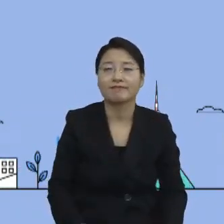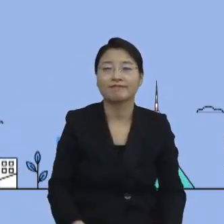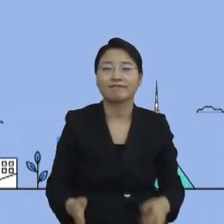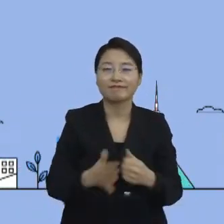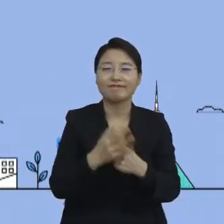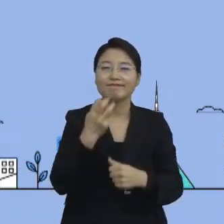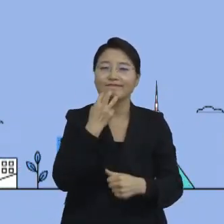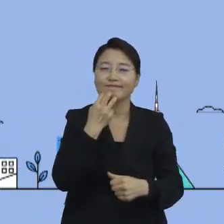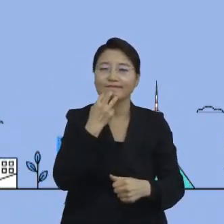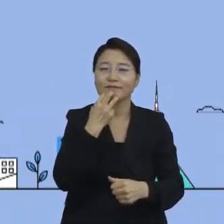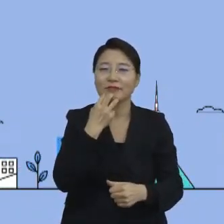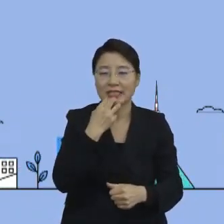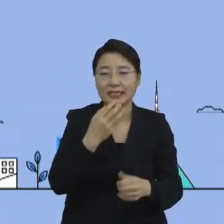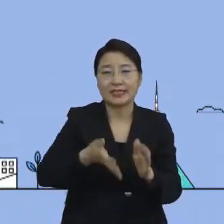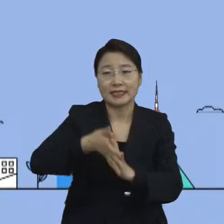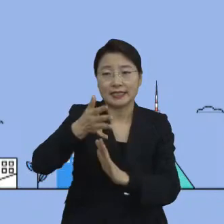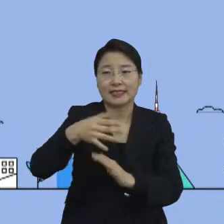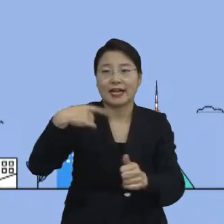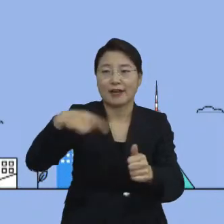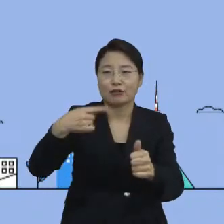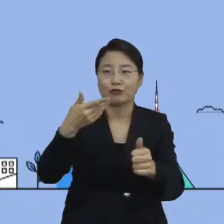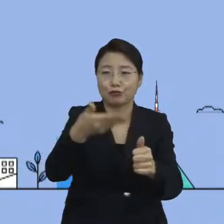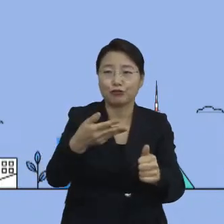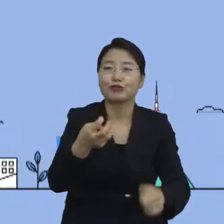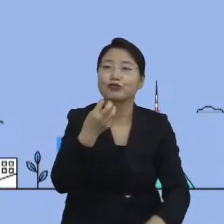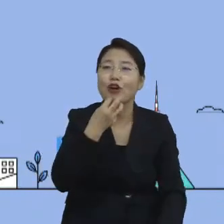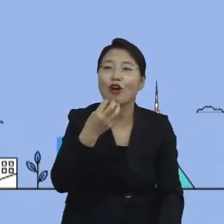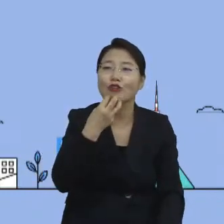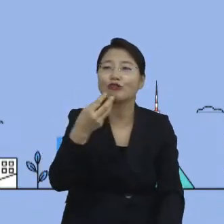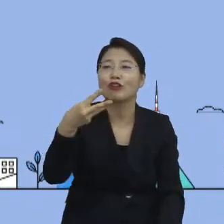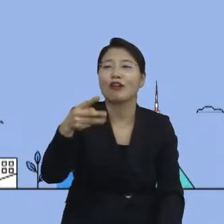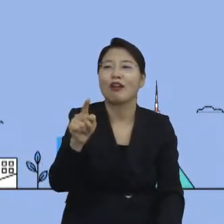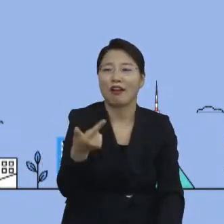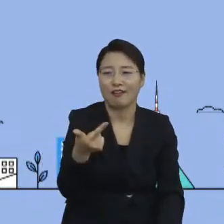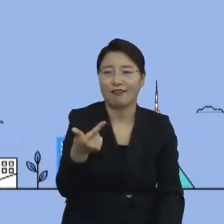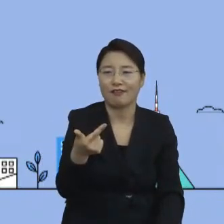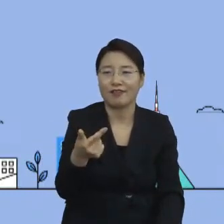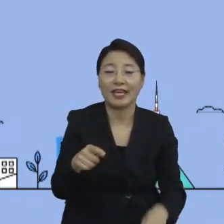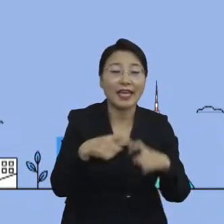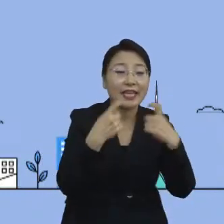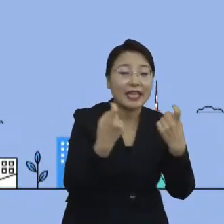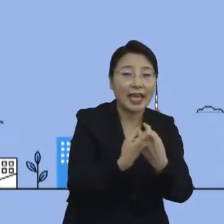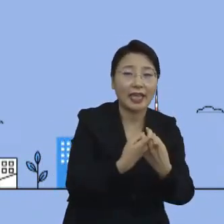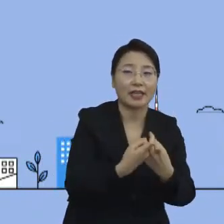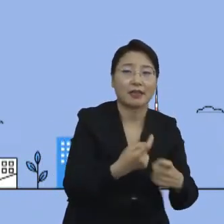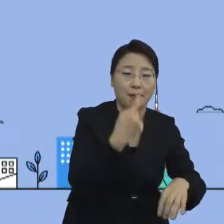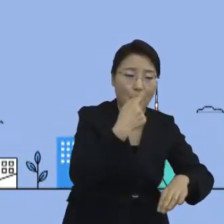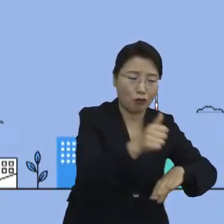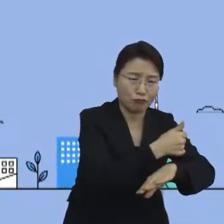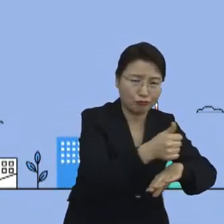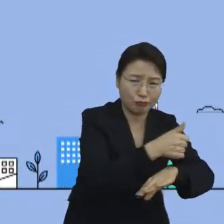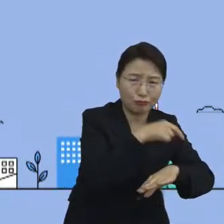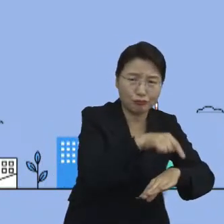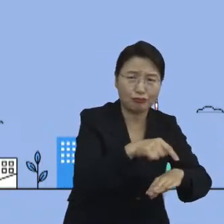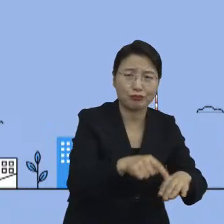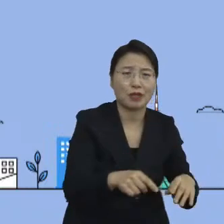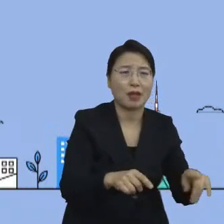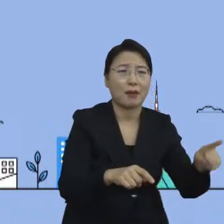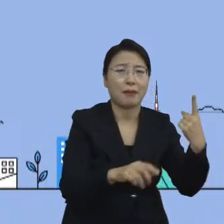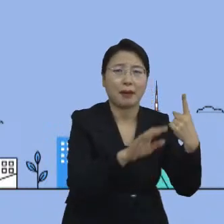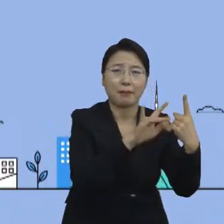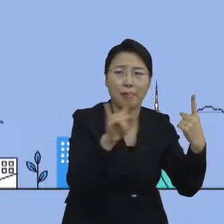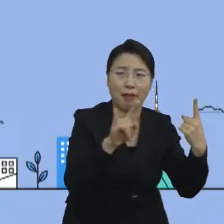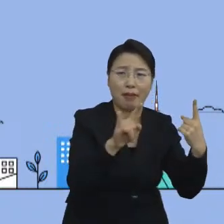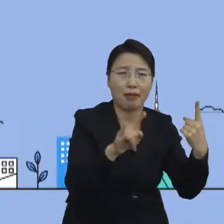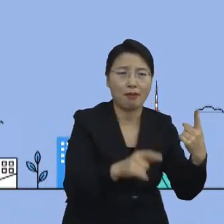서울시의 서울런이라고 하는 새로운 시도입니다. 이건 뭐냐 하면 사교육비 쓰는 게 10배 이상, 뭐 100배 이상 차이